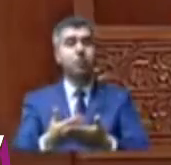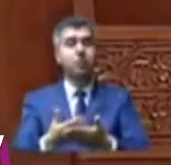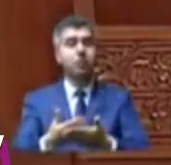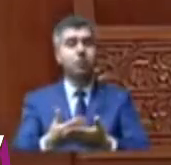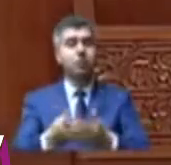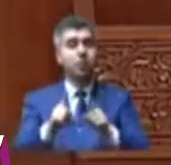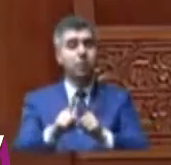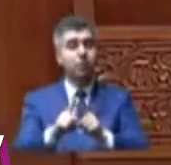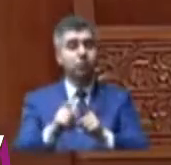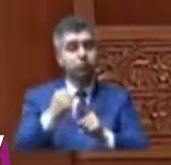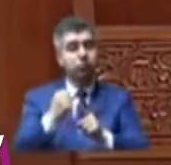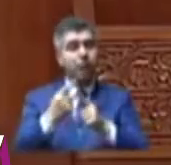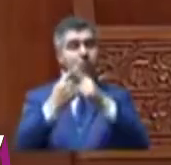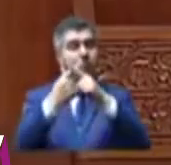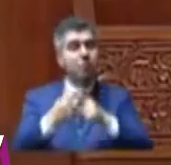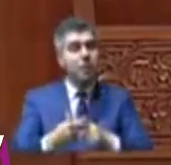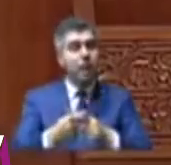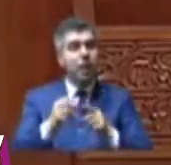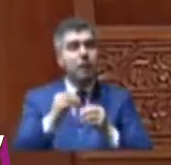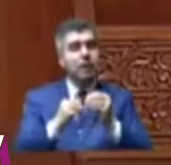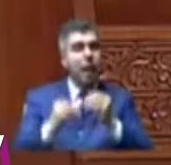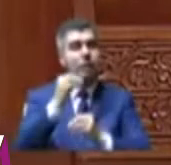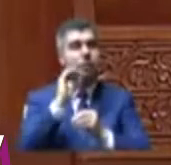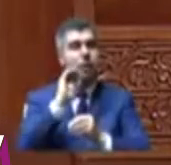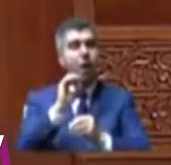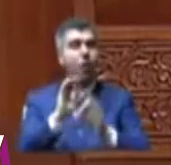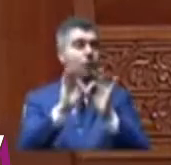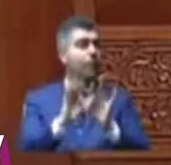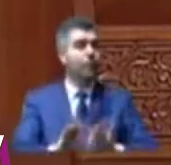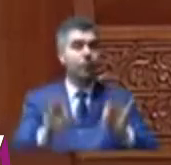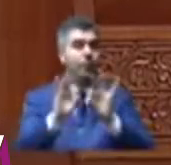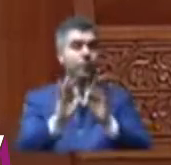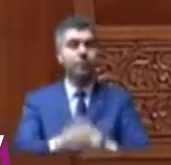المالية لمواكبة برامجها التنموية.